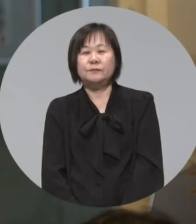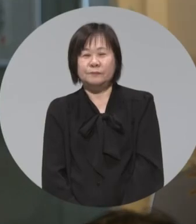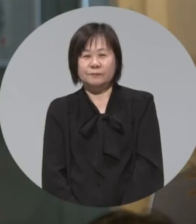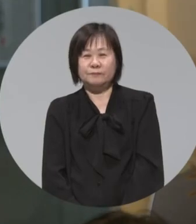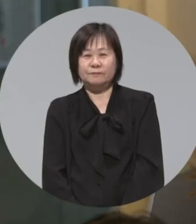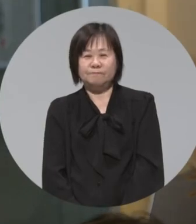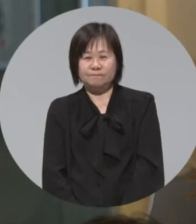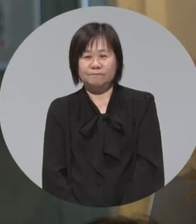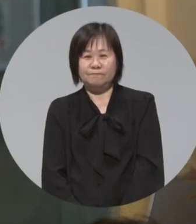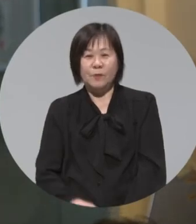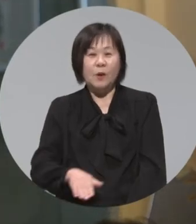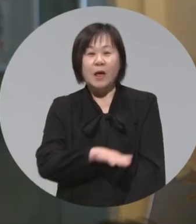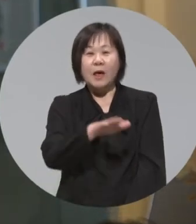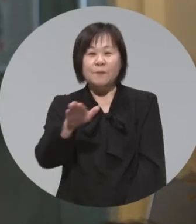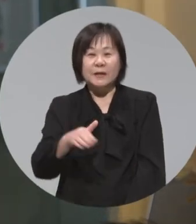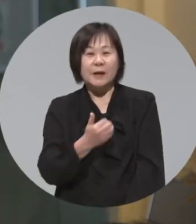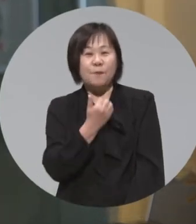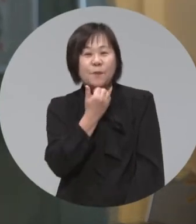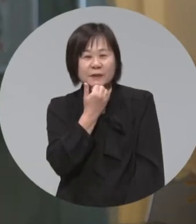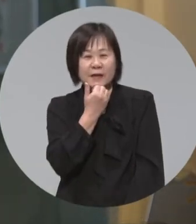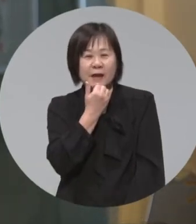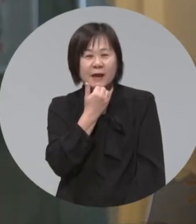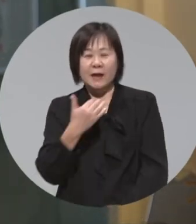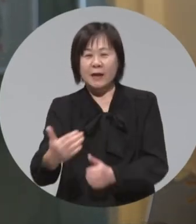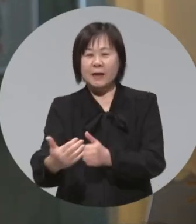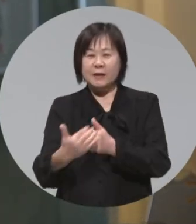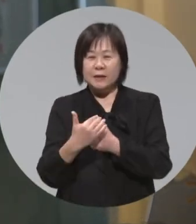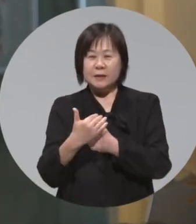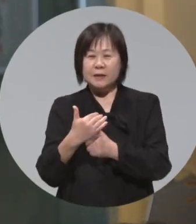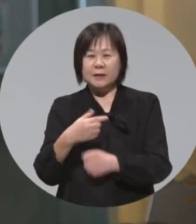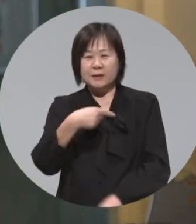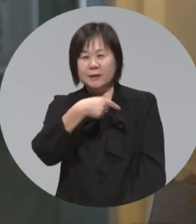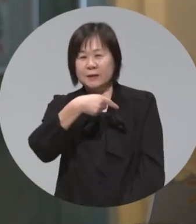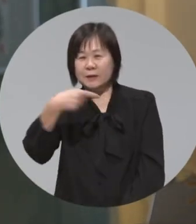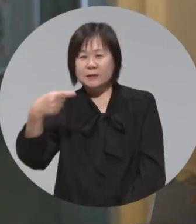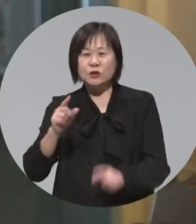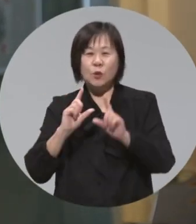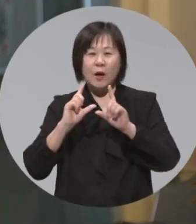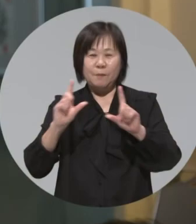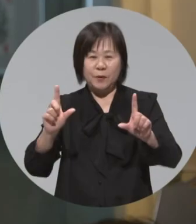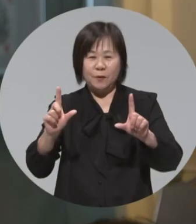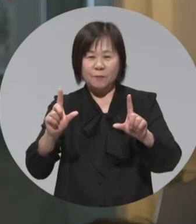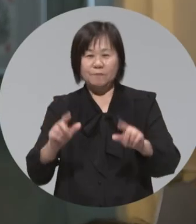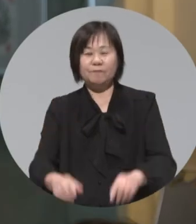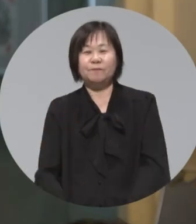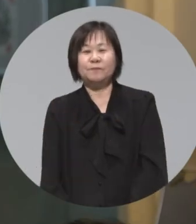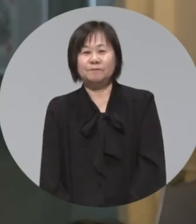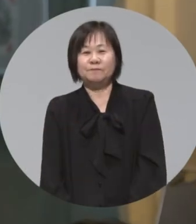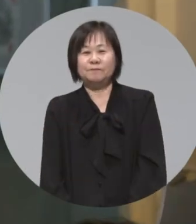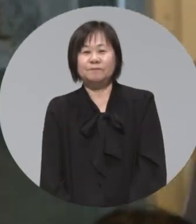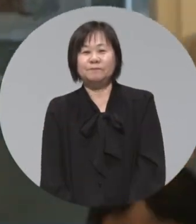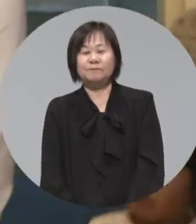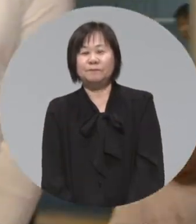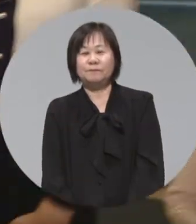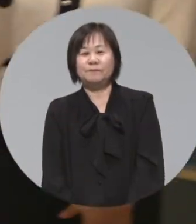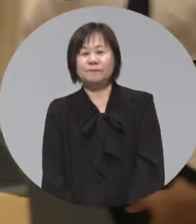それでは皆さんお待ちかねの人気アトラクション第1位を発表します。第1位